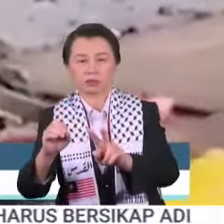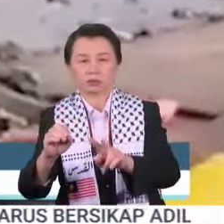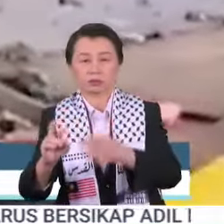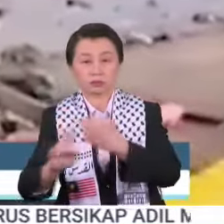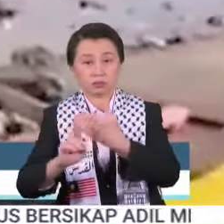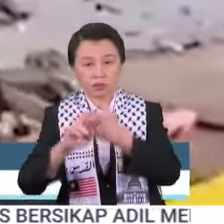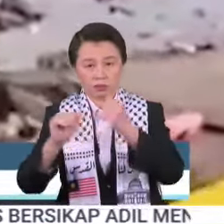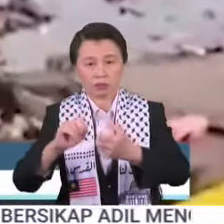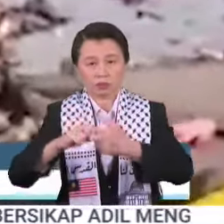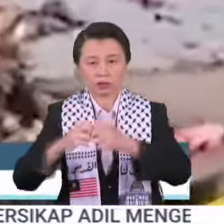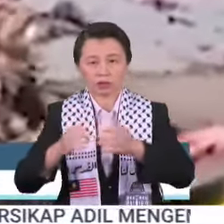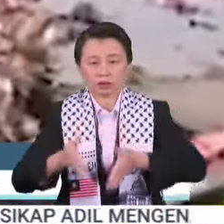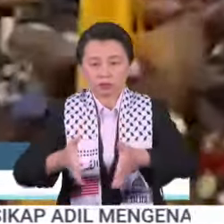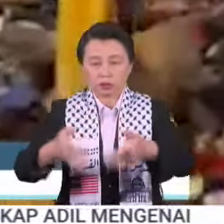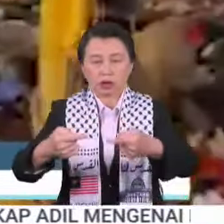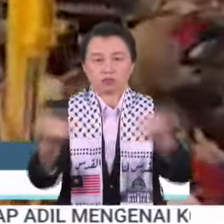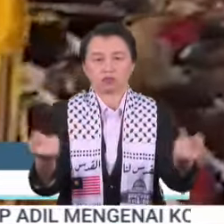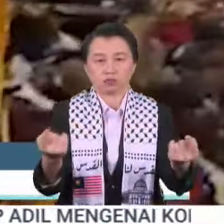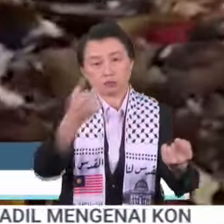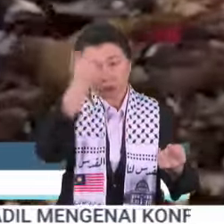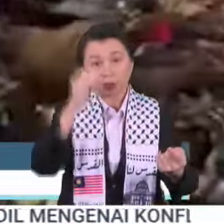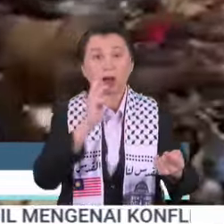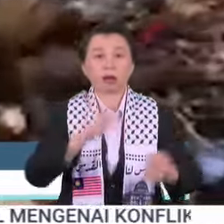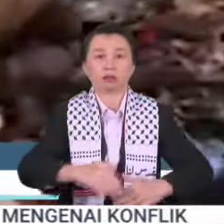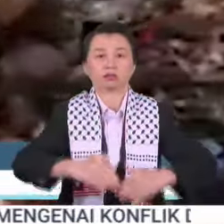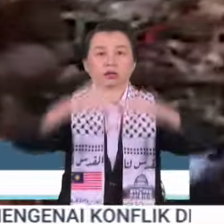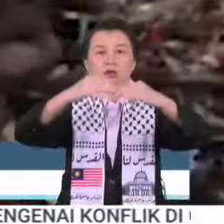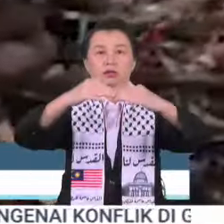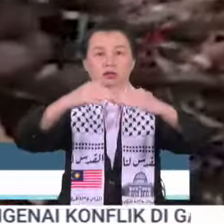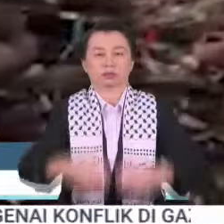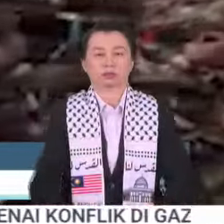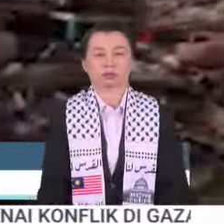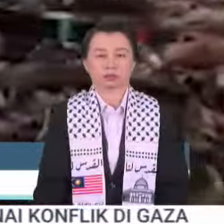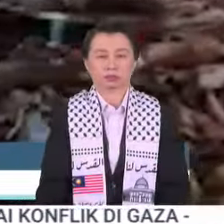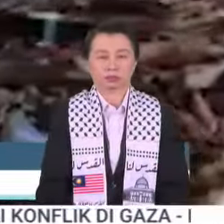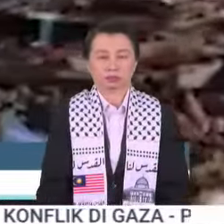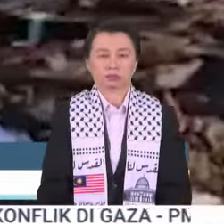berdepan masalah jalan terputus kerana dinaiki air.